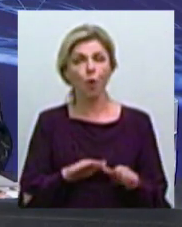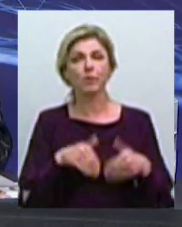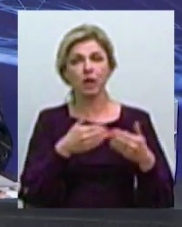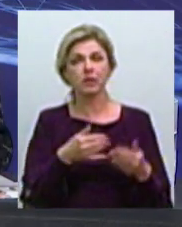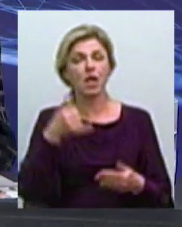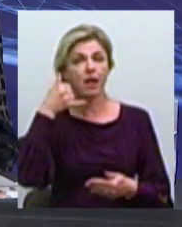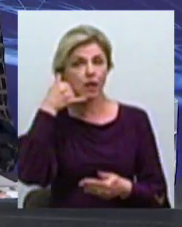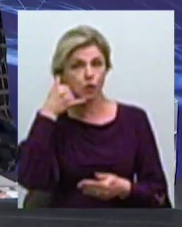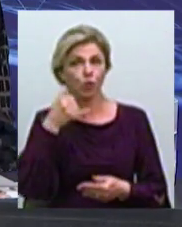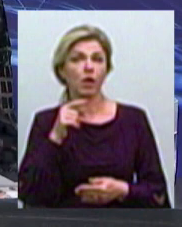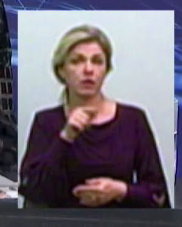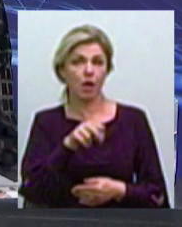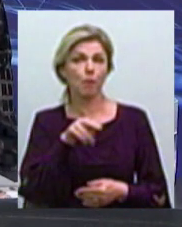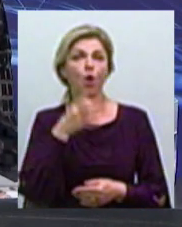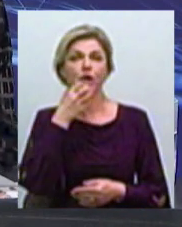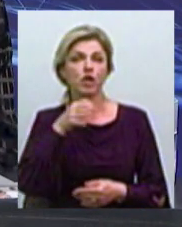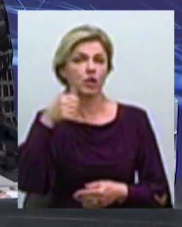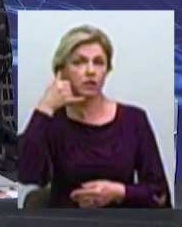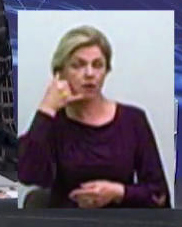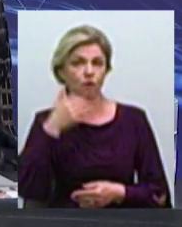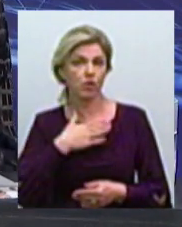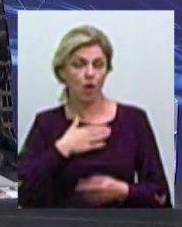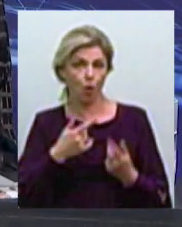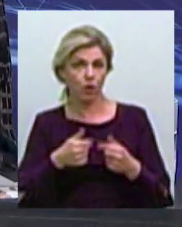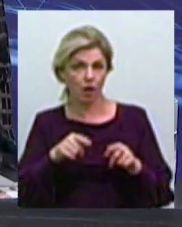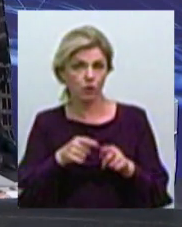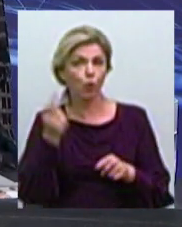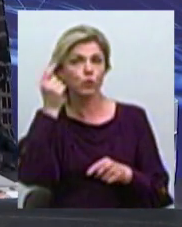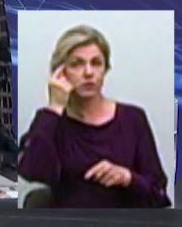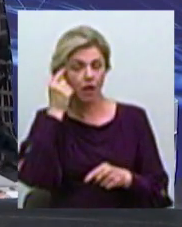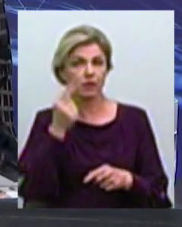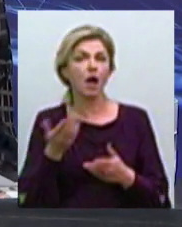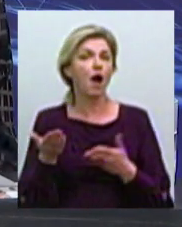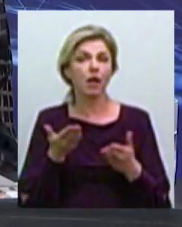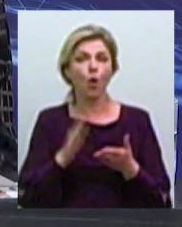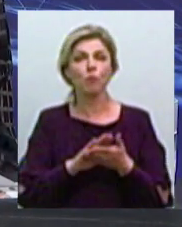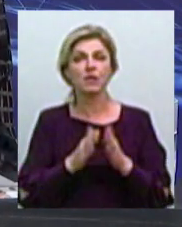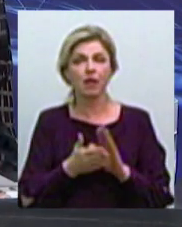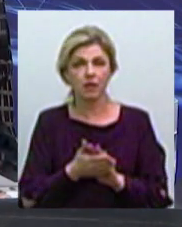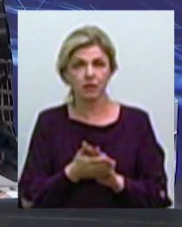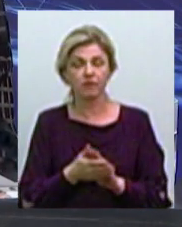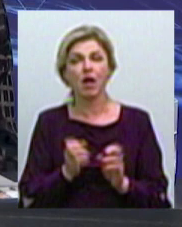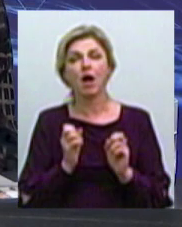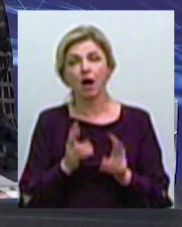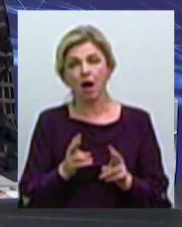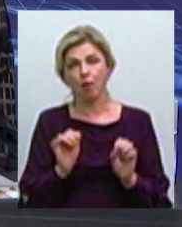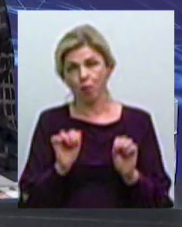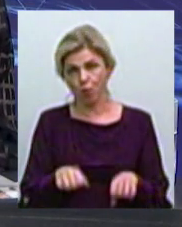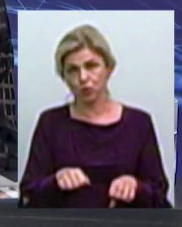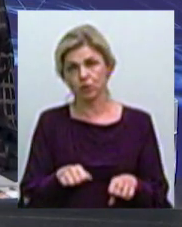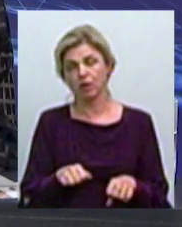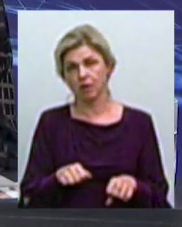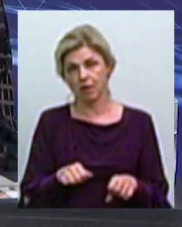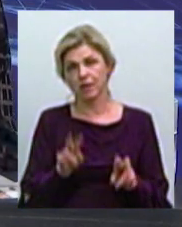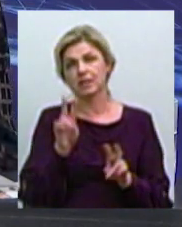линию, на тоже, или на телефону нашей организации и узнать вот при таких обстоятельствах, да, как это можно